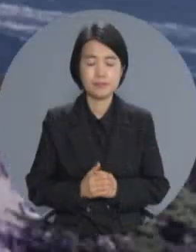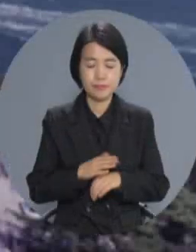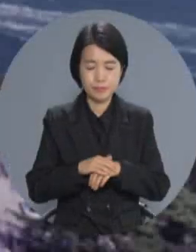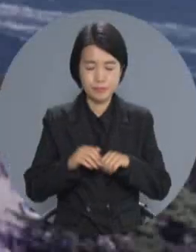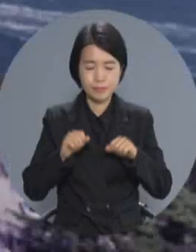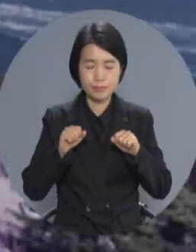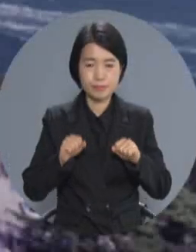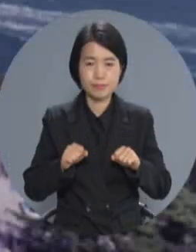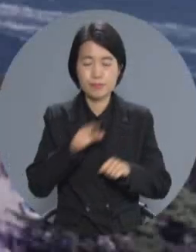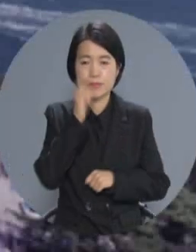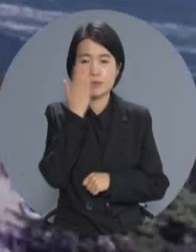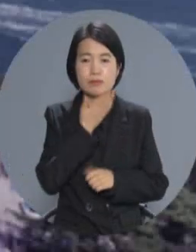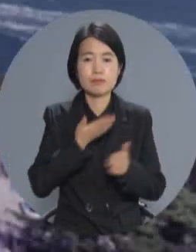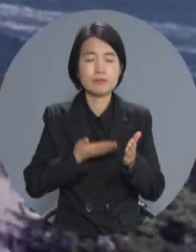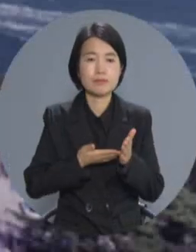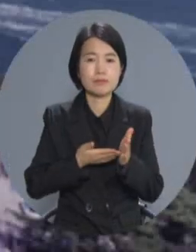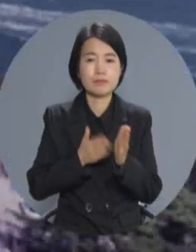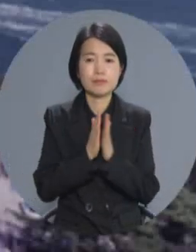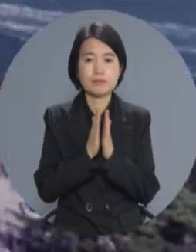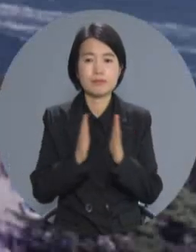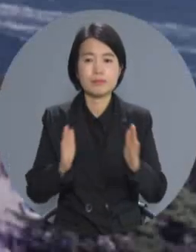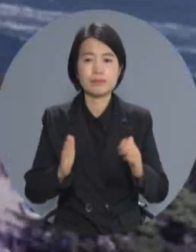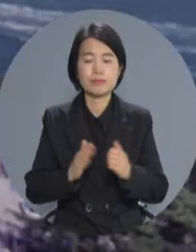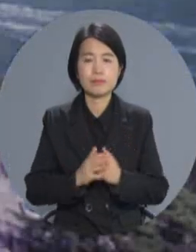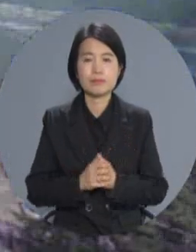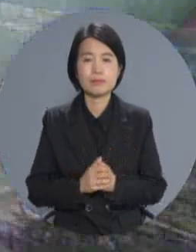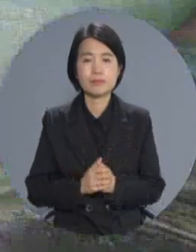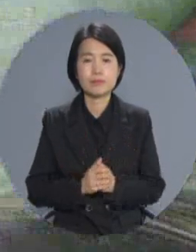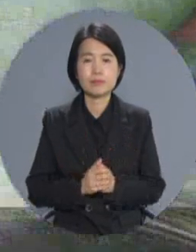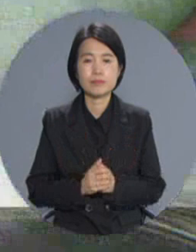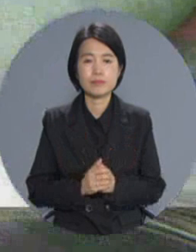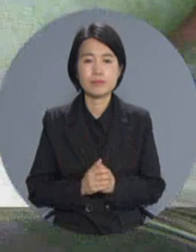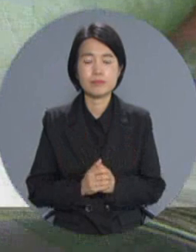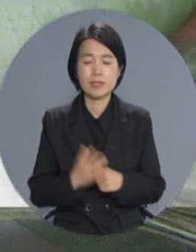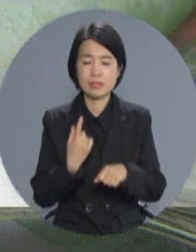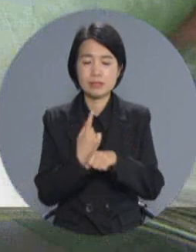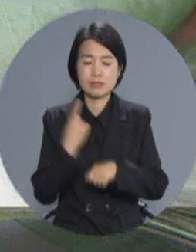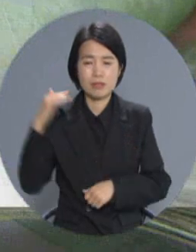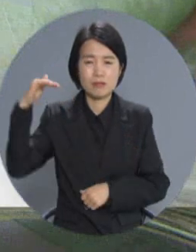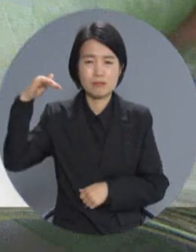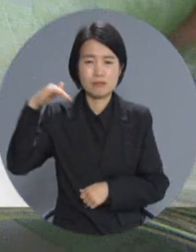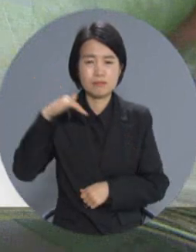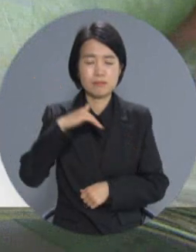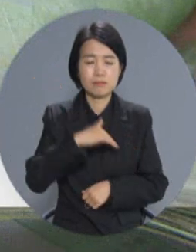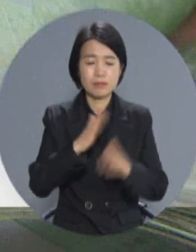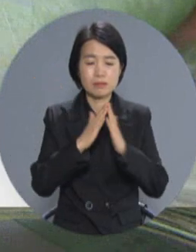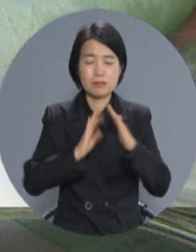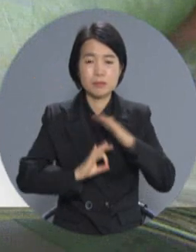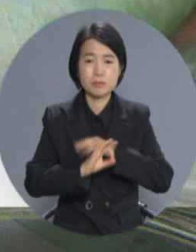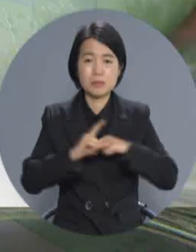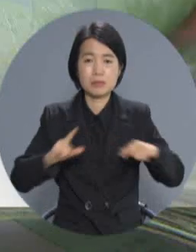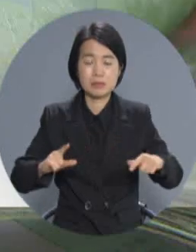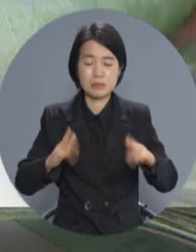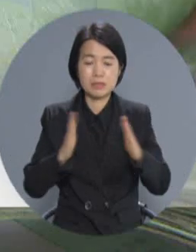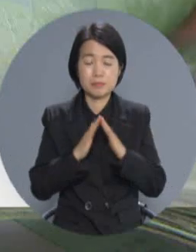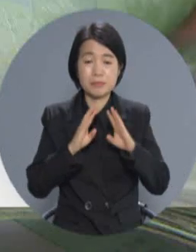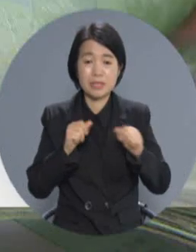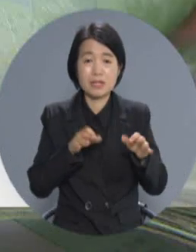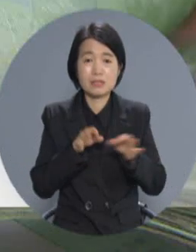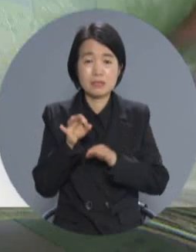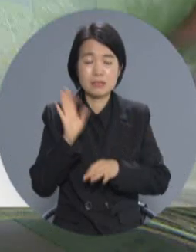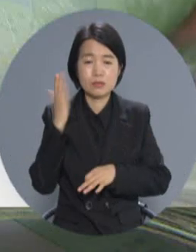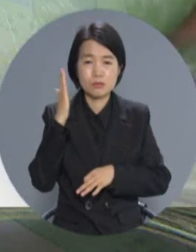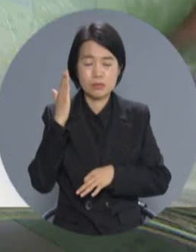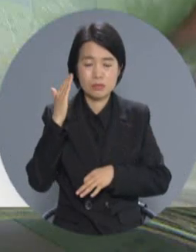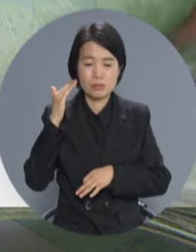여러분 안녕하십니까. 여수 MBC 뉴스데스크입니다. 지난해 침체를 이어오던 전남 동북권 부동산 시장이